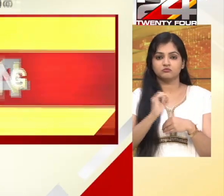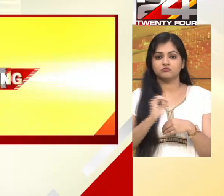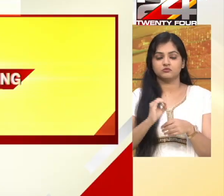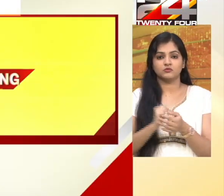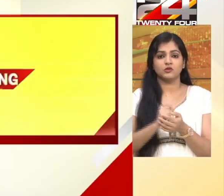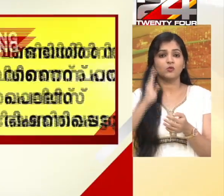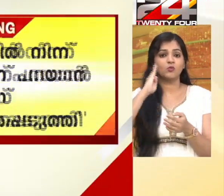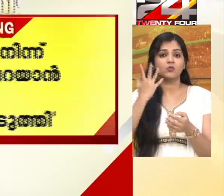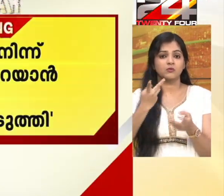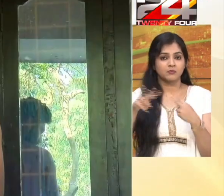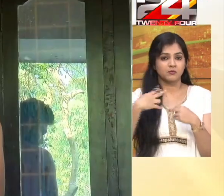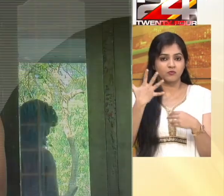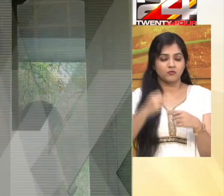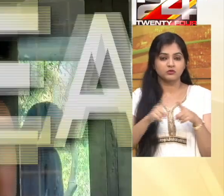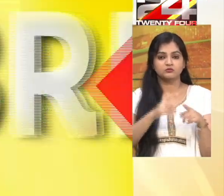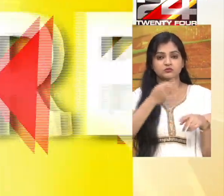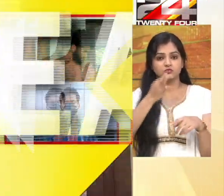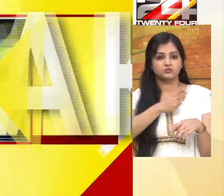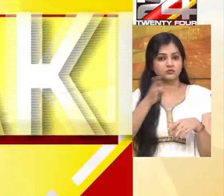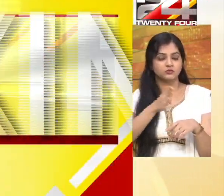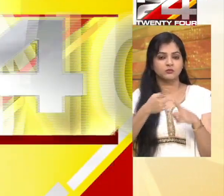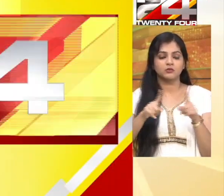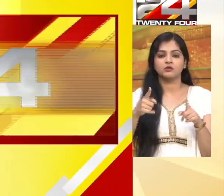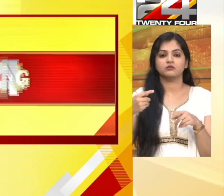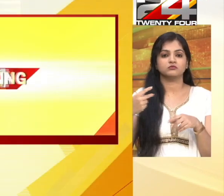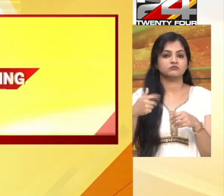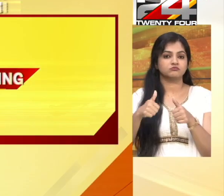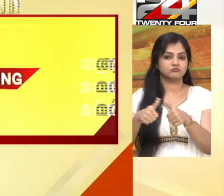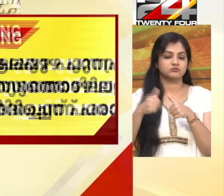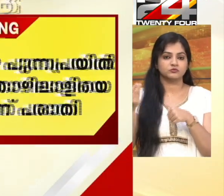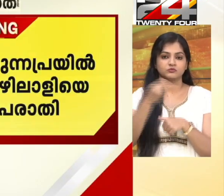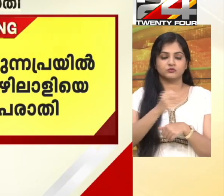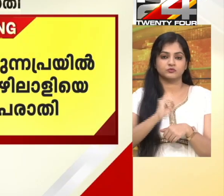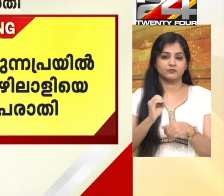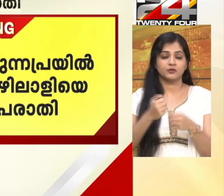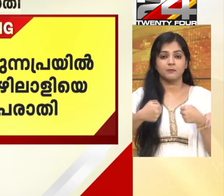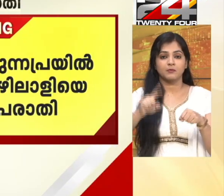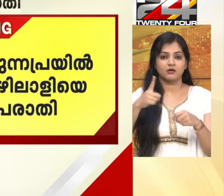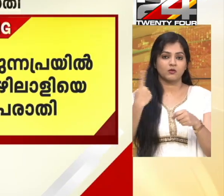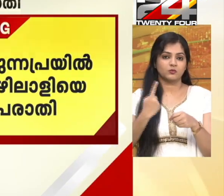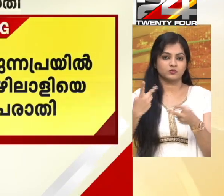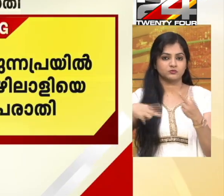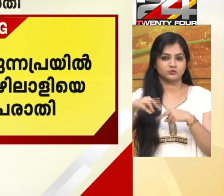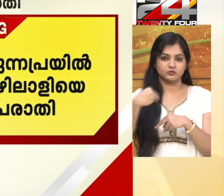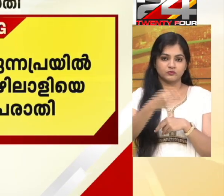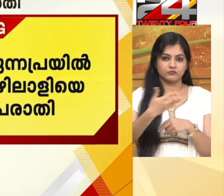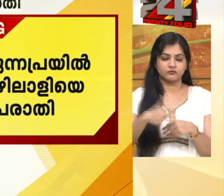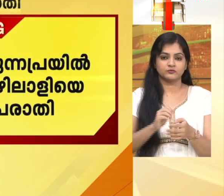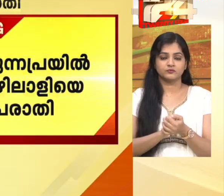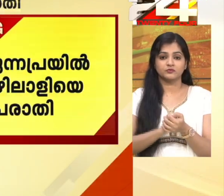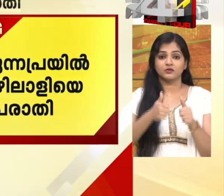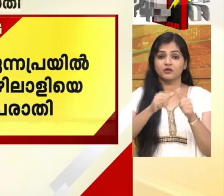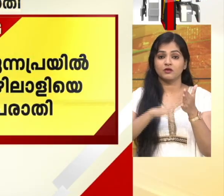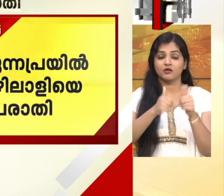അതെവിടെയെന്ന് പലതവണ പോയി അന്വേഷിച്ചു മറുപടി കിട്ടിയില്ല ബൈക്ക് മാത്രം തിരികെ കൊടുത്തയച്ചിട്ടുണ്ട് എന്നതാണ് അതായത് ഈ അമലിനെ കണ്ടുകഴിഞ്ഞാൽ ശരീരത്തിലെ